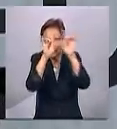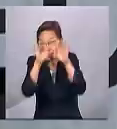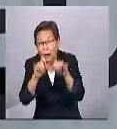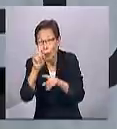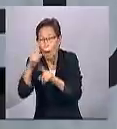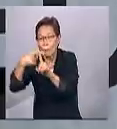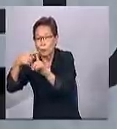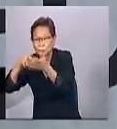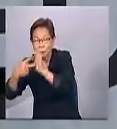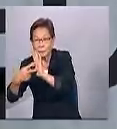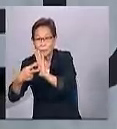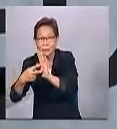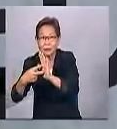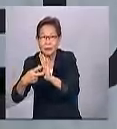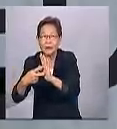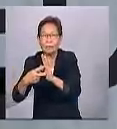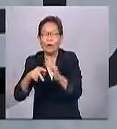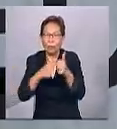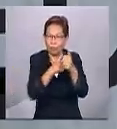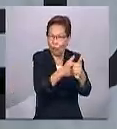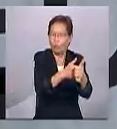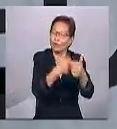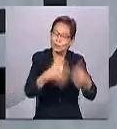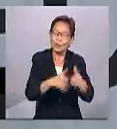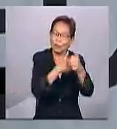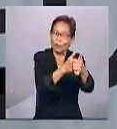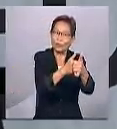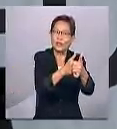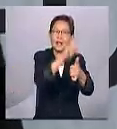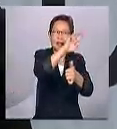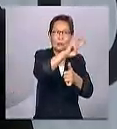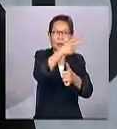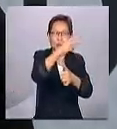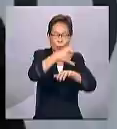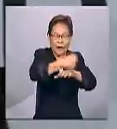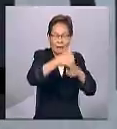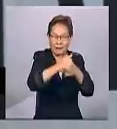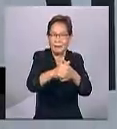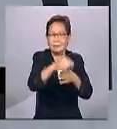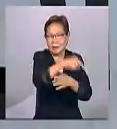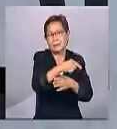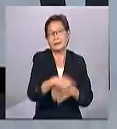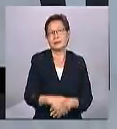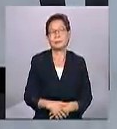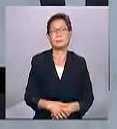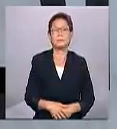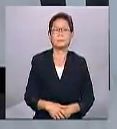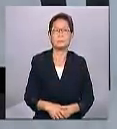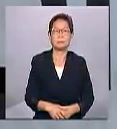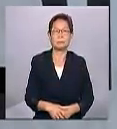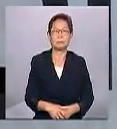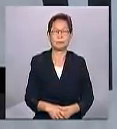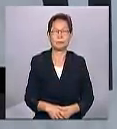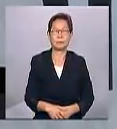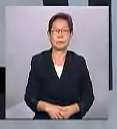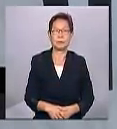that we are within the benchmark of WHO. Betul, katanya tu. KKM ada tak SOP untuk menepuskan